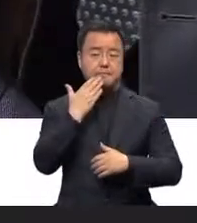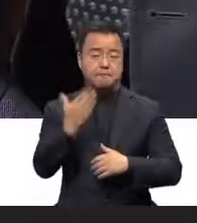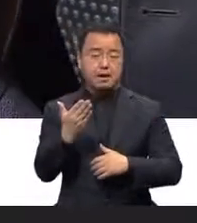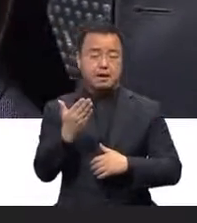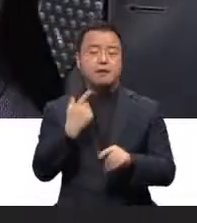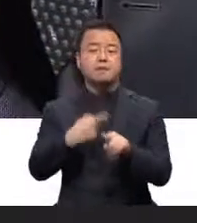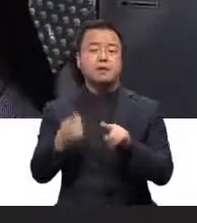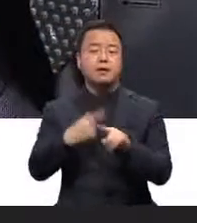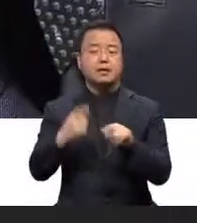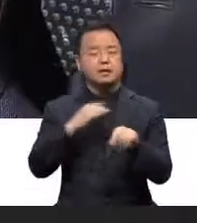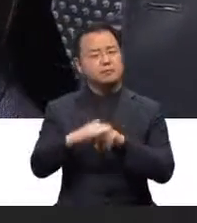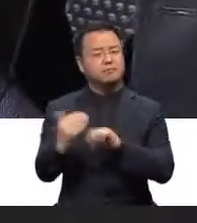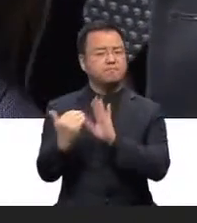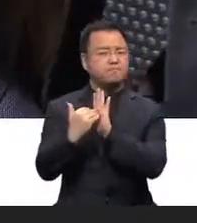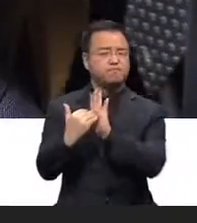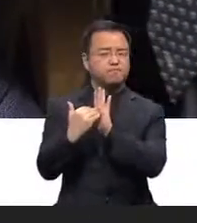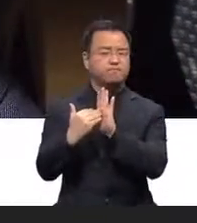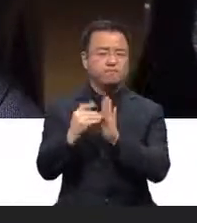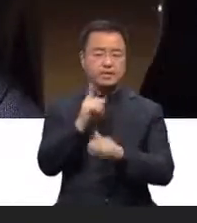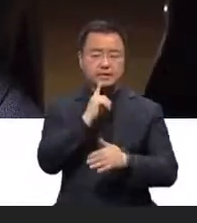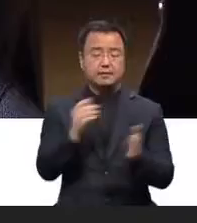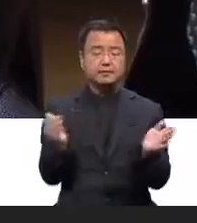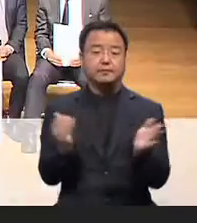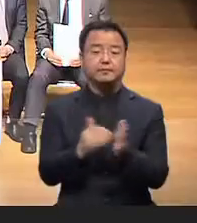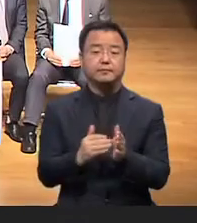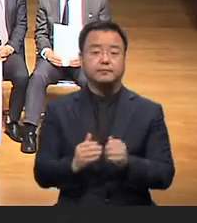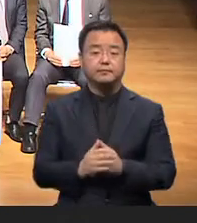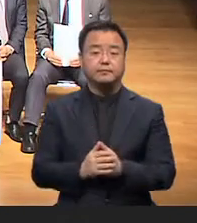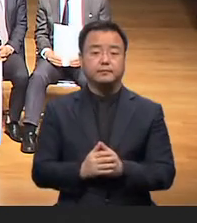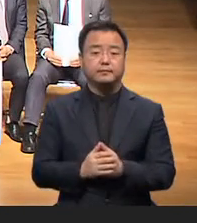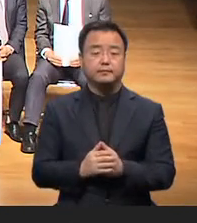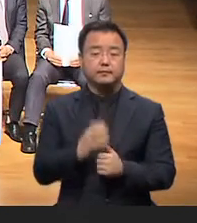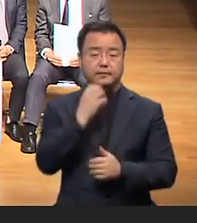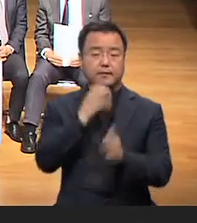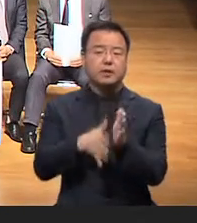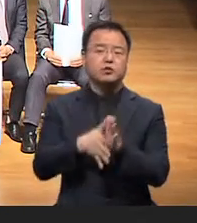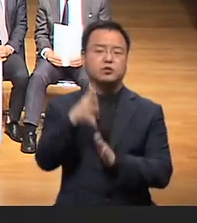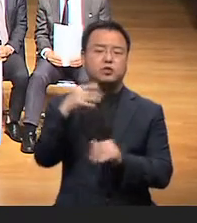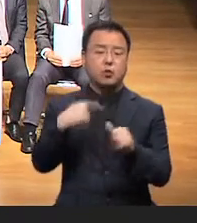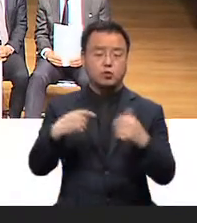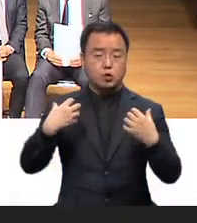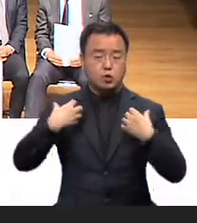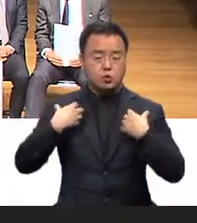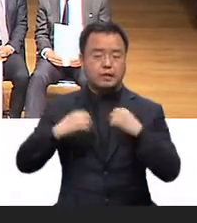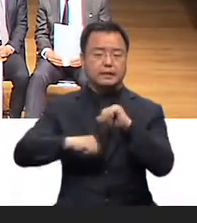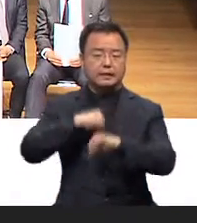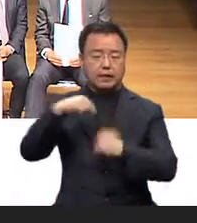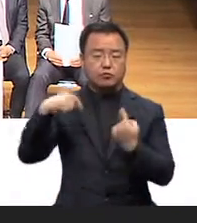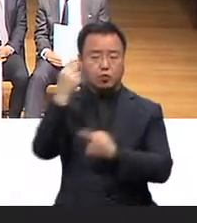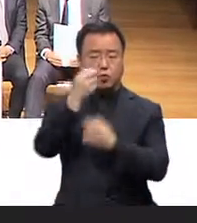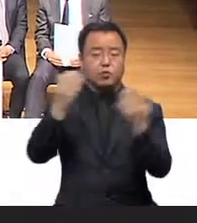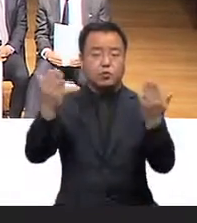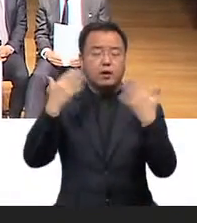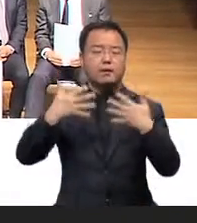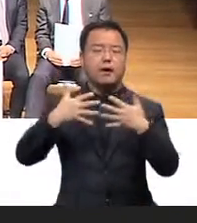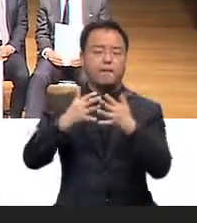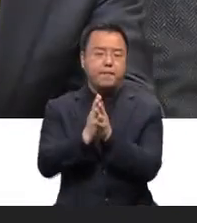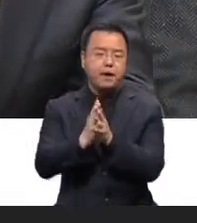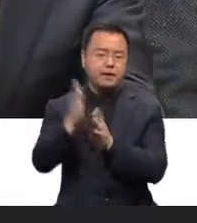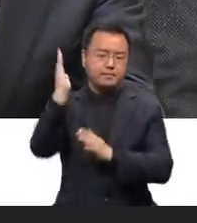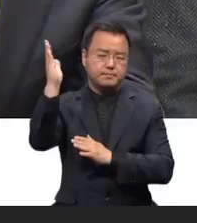기준에선 평가를 거부할 수밖에 없다는 입장입니다 서울시교육청이 자사고 폐지 를 공공연하게 주장해 온 만큼